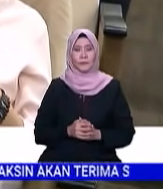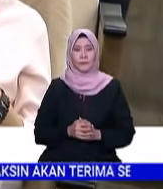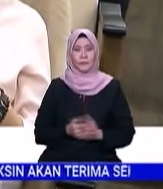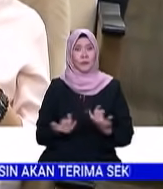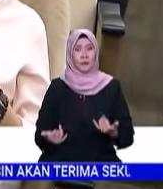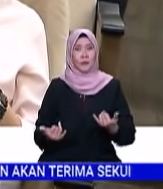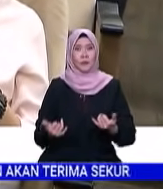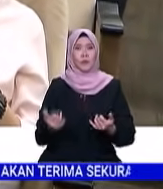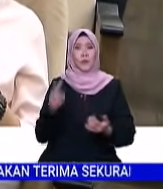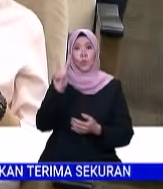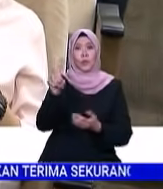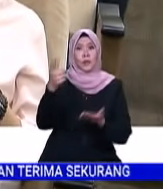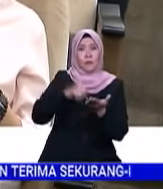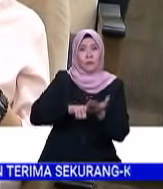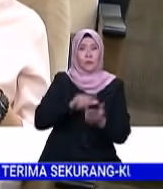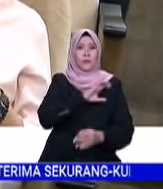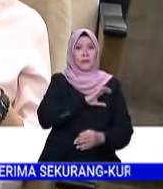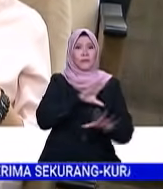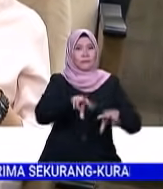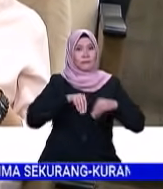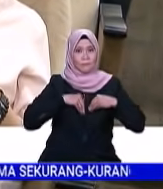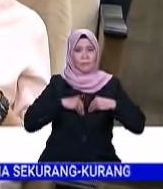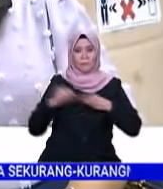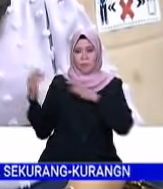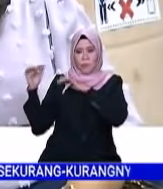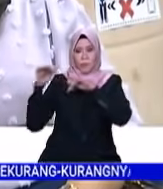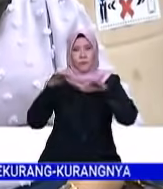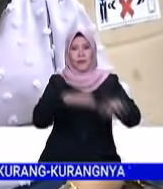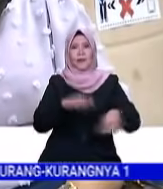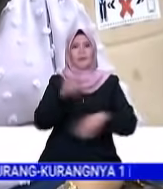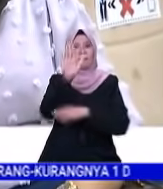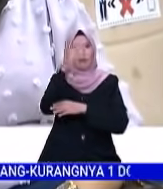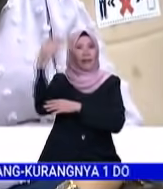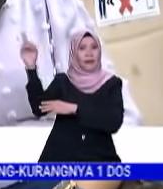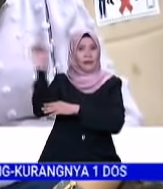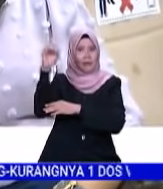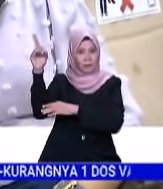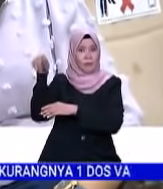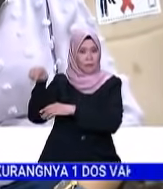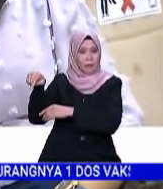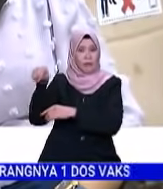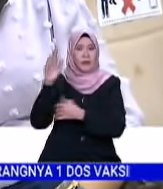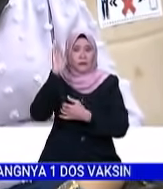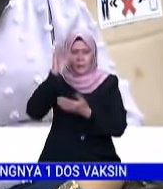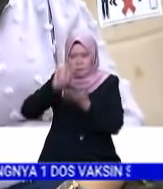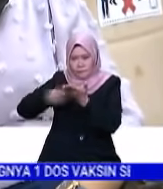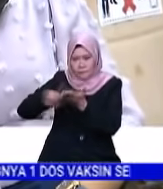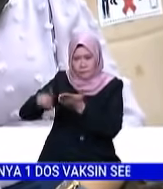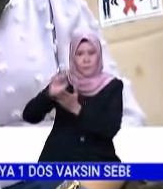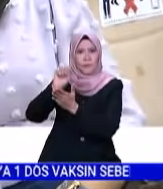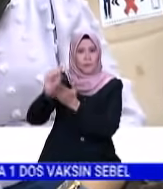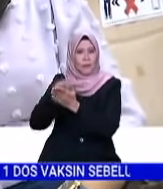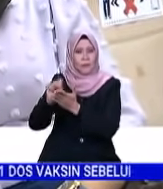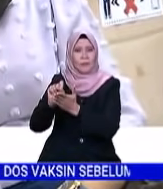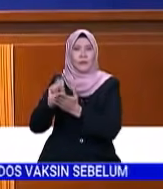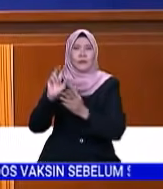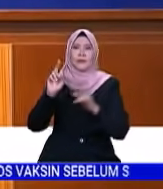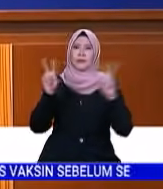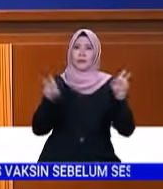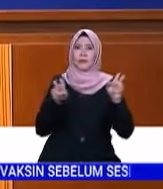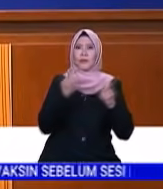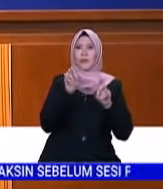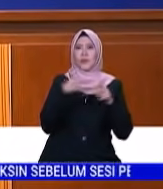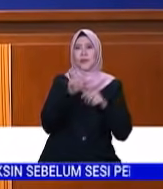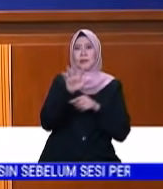Ketika ini, dua laporan polis diterima berhubung perhimpunan di Dataran Merdeka. Siasatan akan dibuat mengikut Seksyen